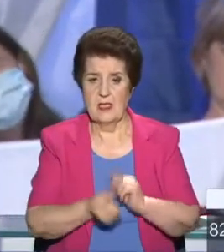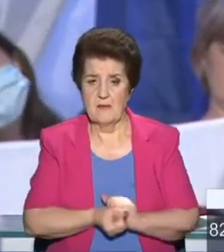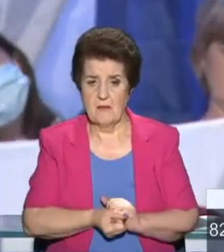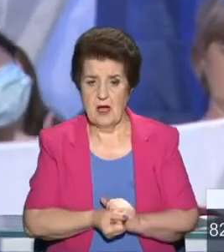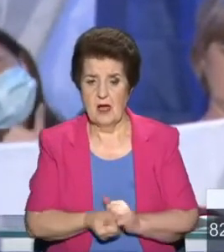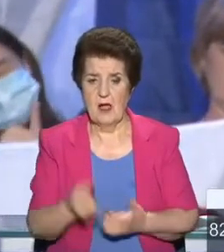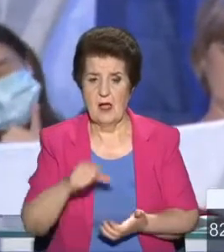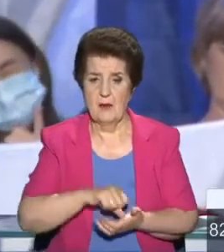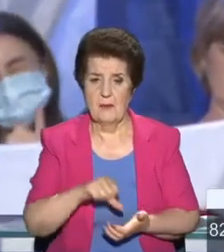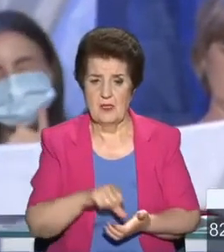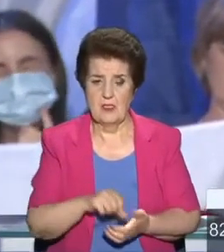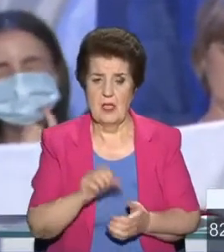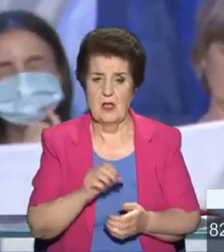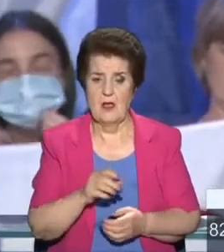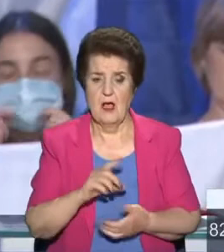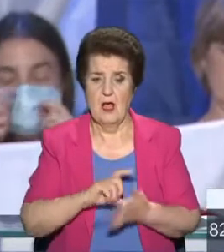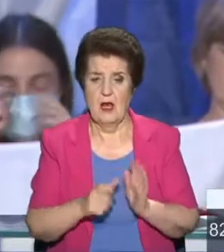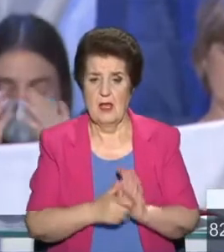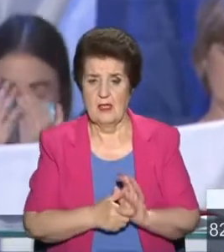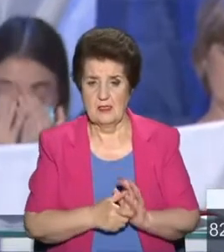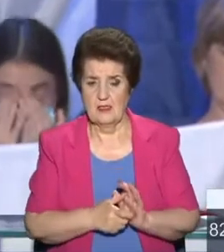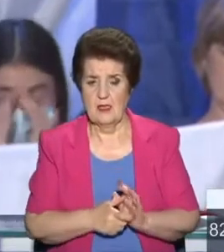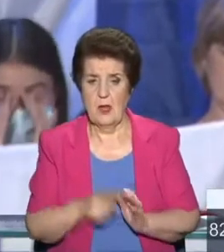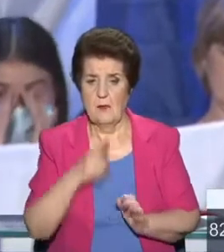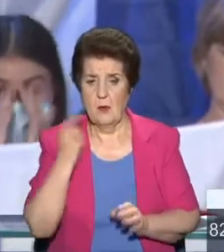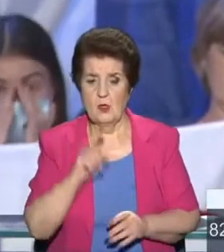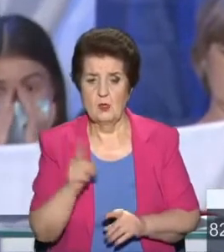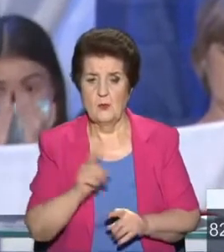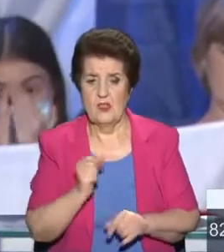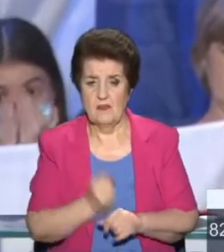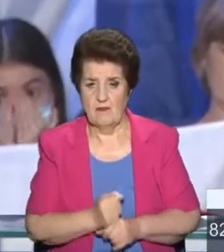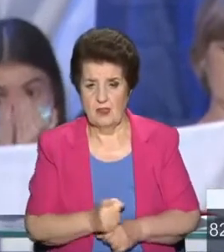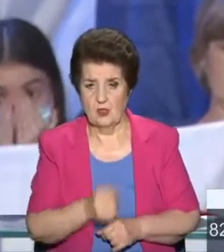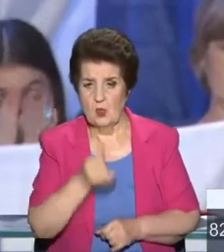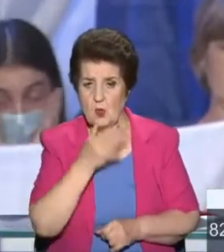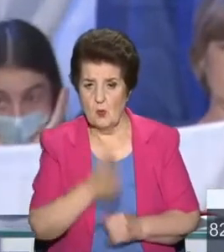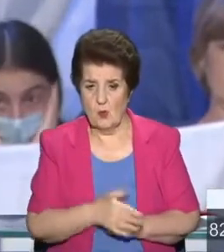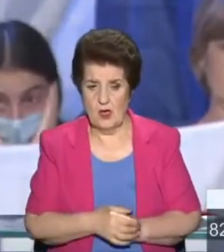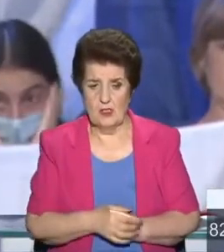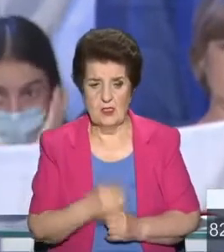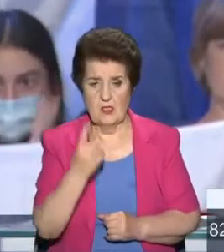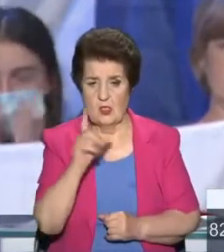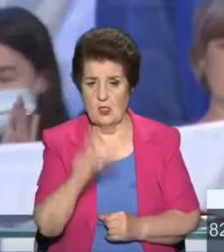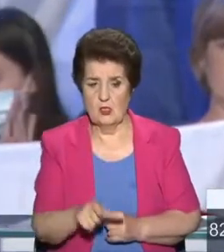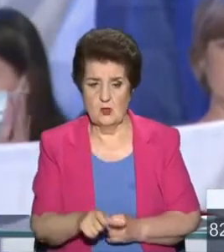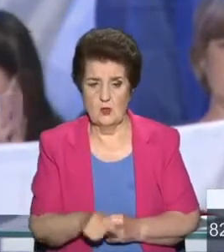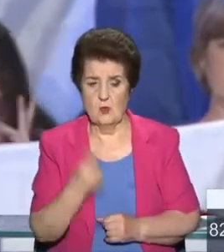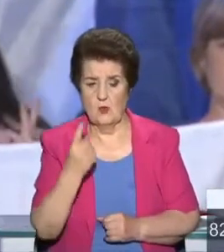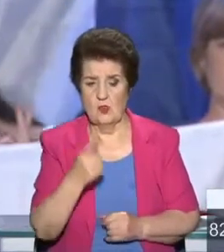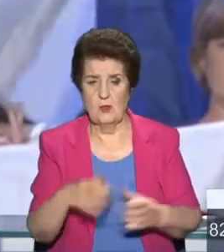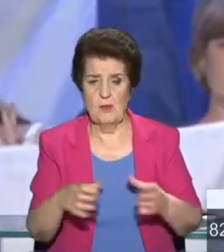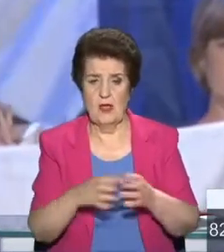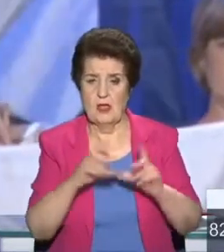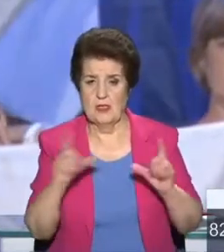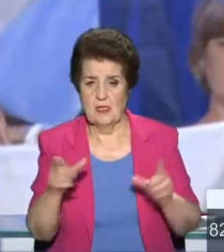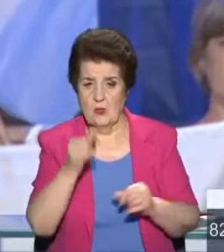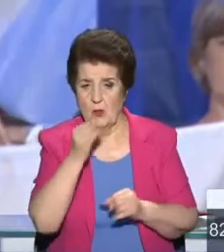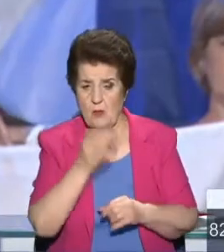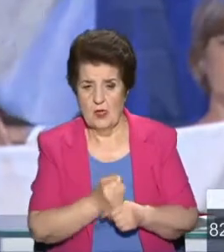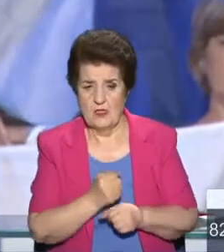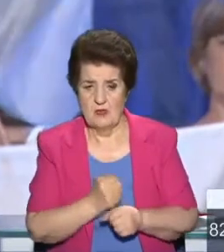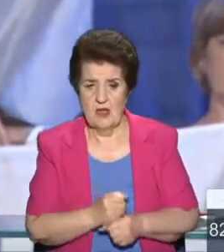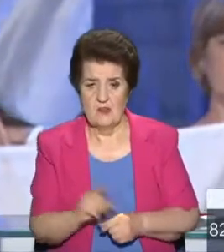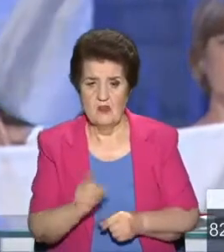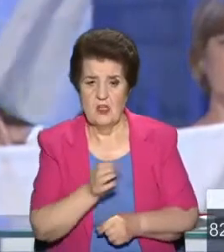reprezentanților clasei politice la vârf se poate face ceva nu poate face nici un politician nici un singur partid si ce